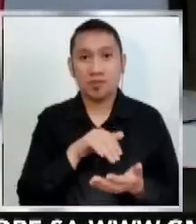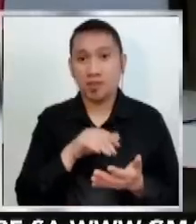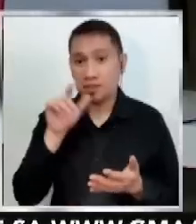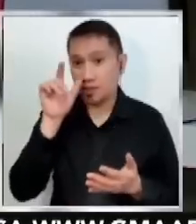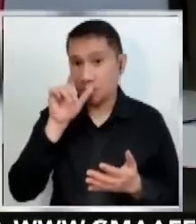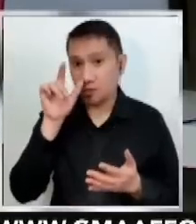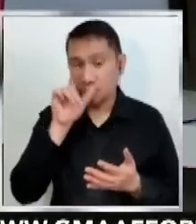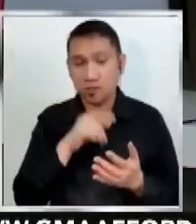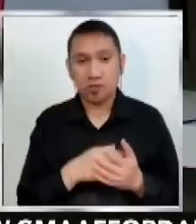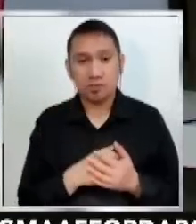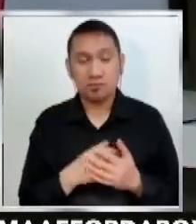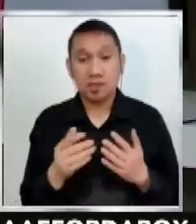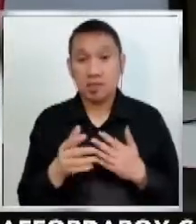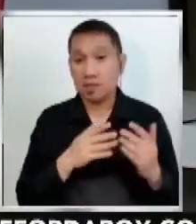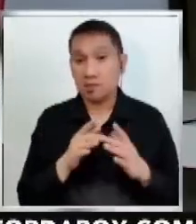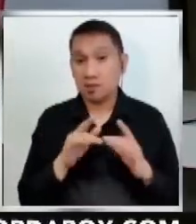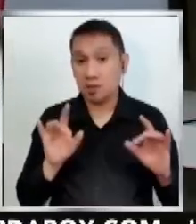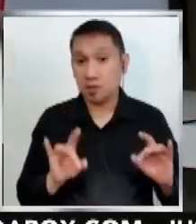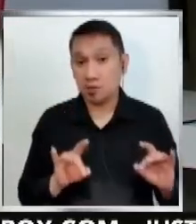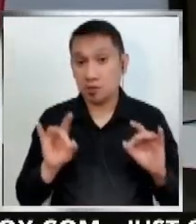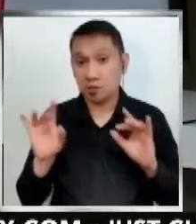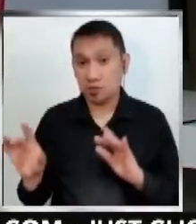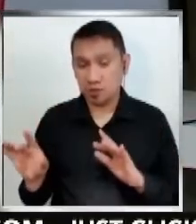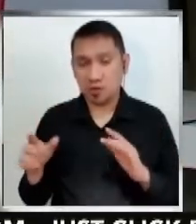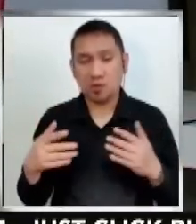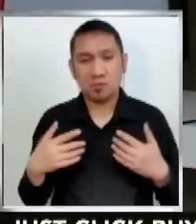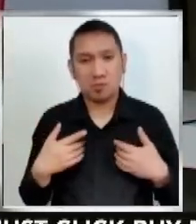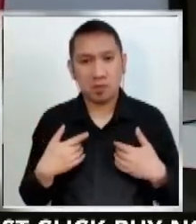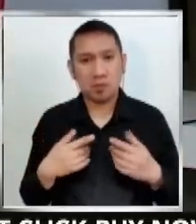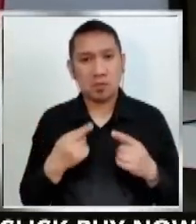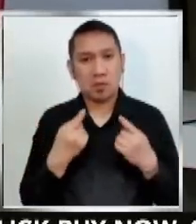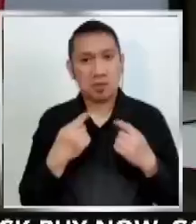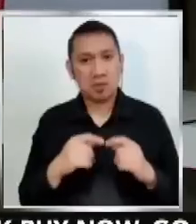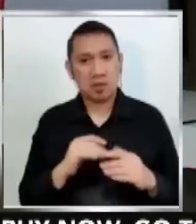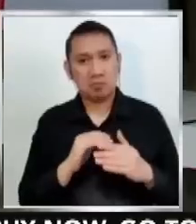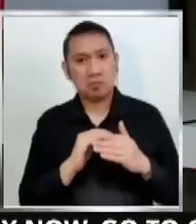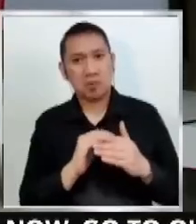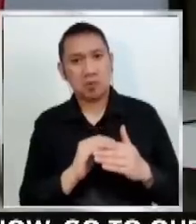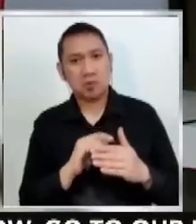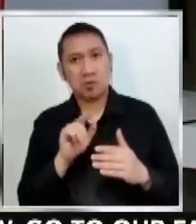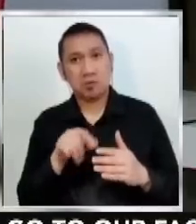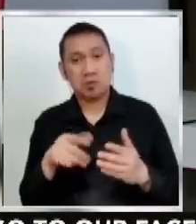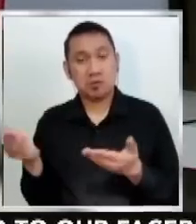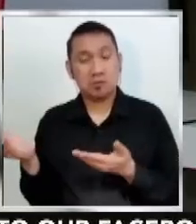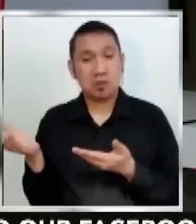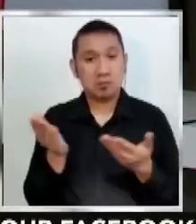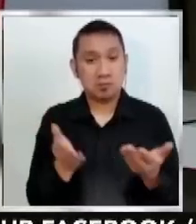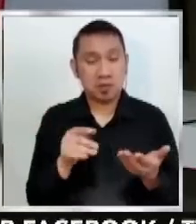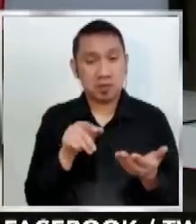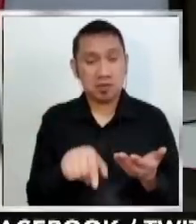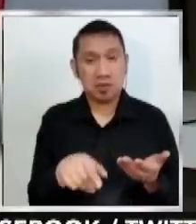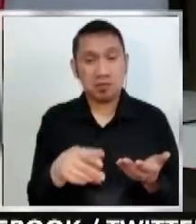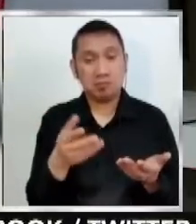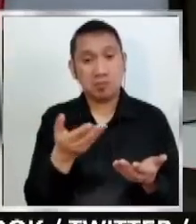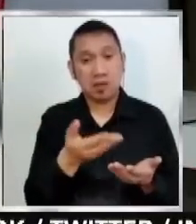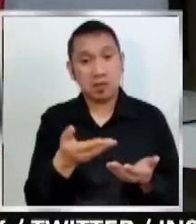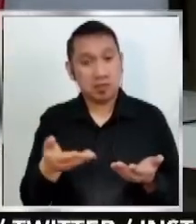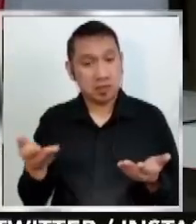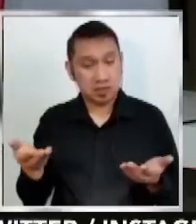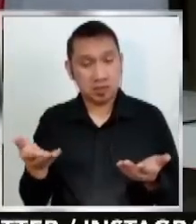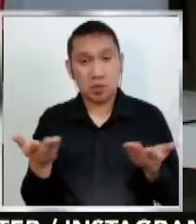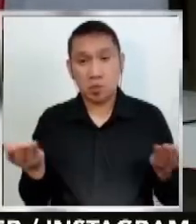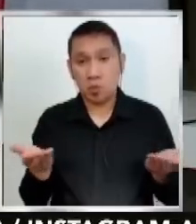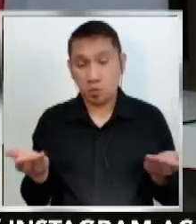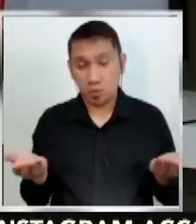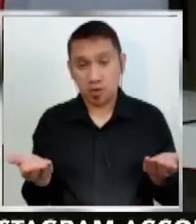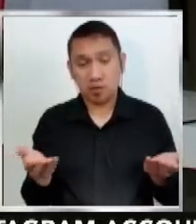Pati Australia, tinutukan ang tangkang pagharang ng China sa resupply mission ng Pilipinas sa BRP Sierra Madre. Sinabi